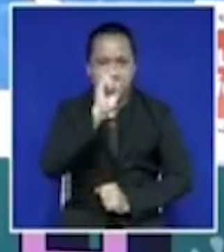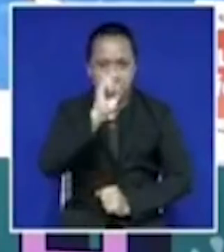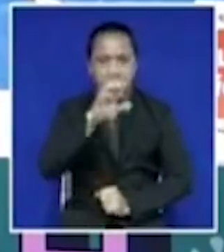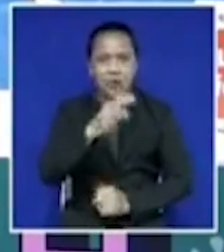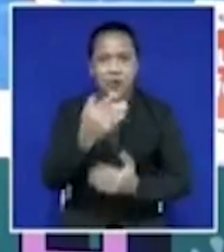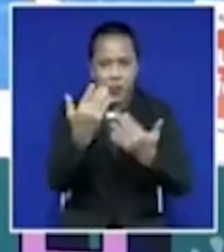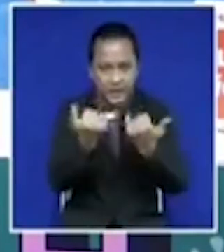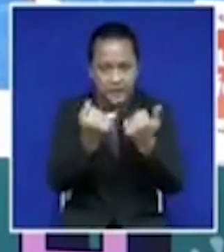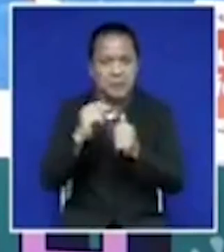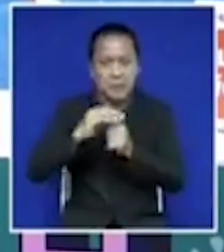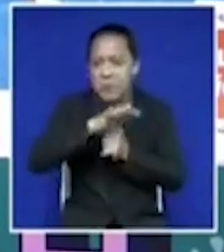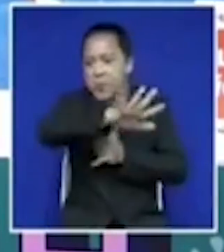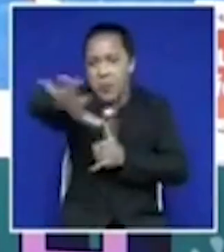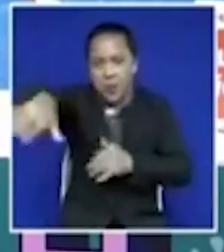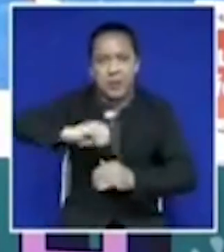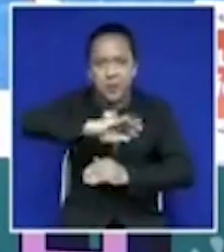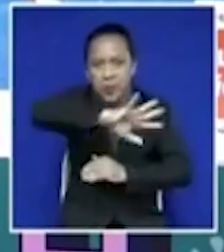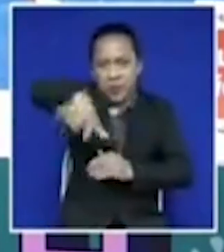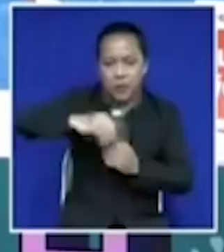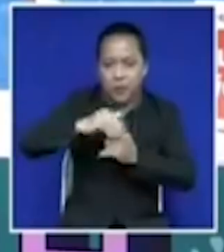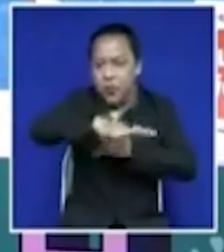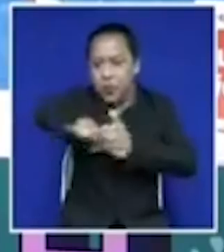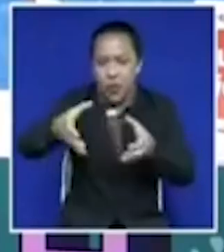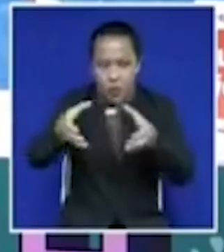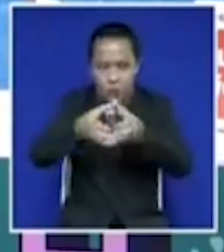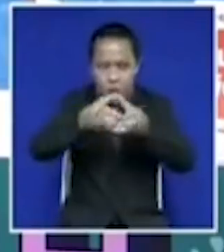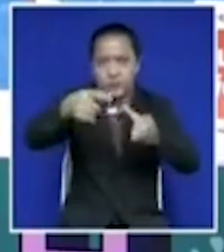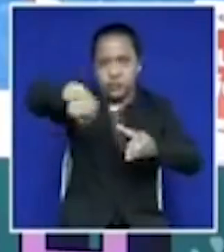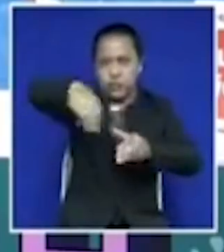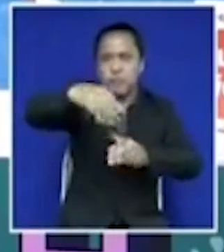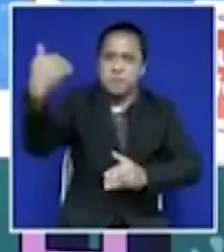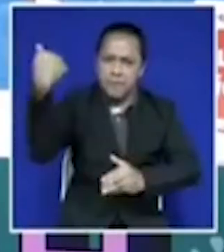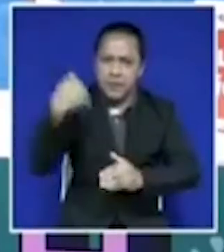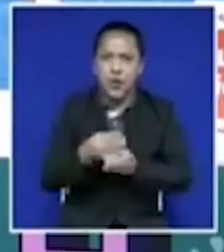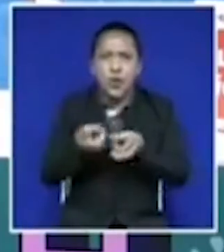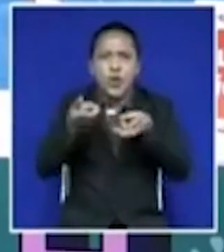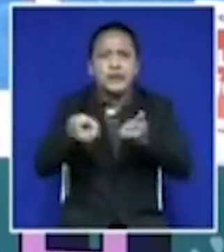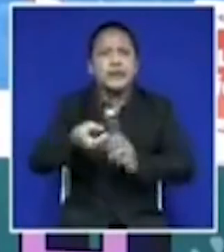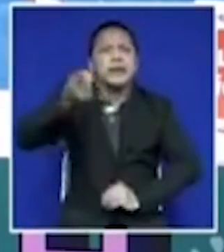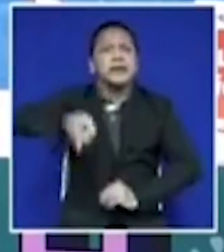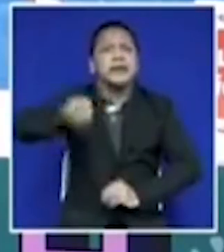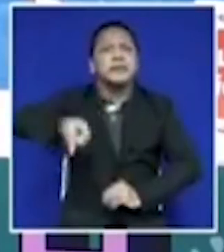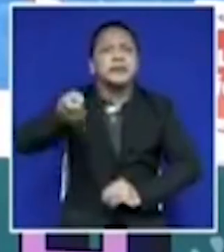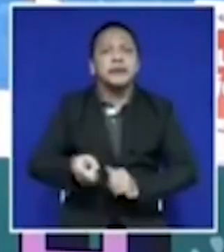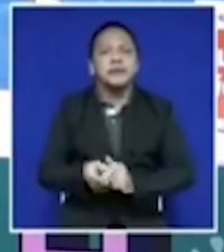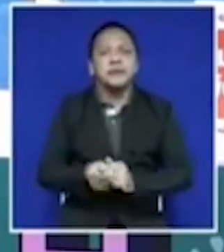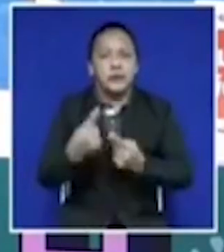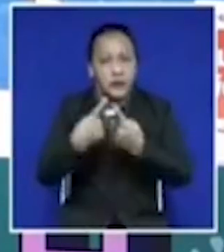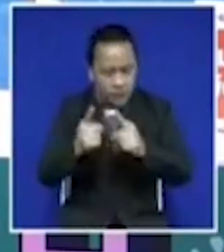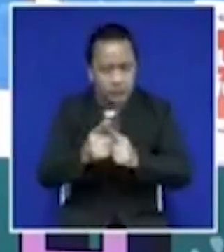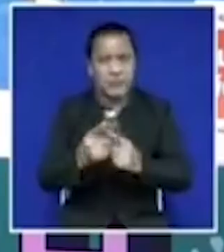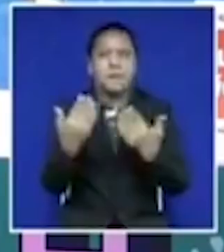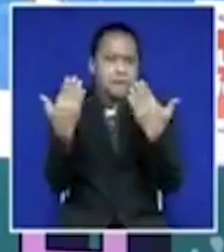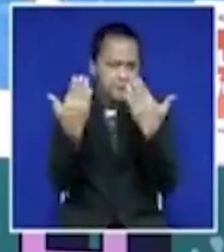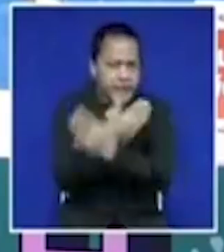ณตอนนี้มีการแพร่ระบาดกันขึ้นมาในกลุ่มก้อนนี้นะครับวิถีเดิมๆที่เราเคยใช้อยู่ต้องไม่ใช้ในต